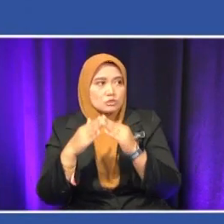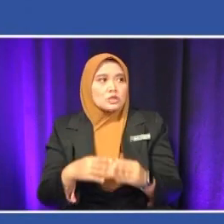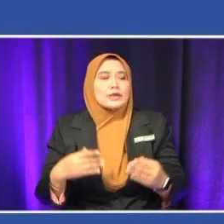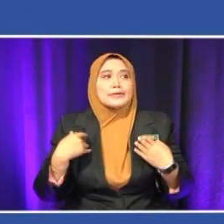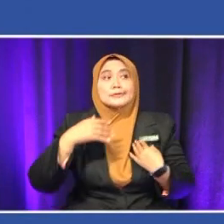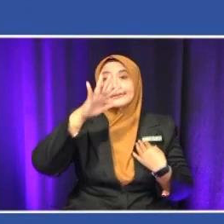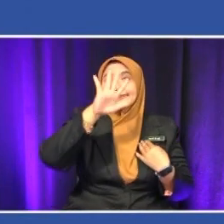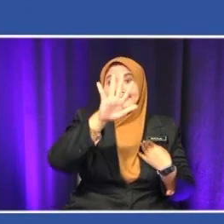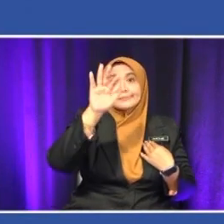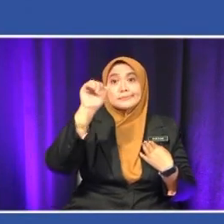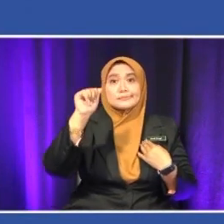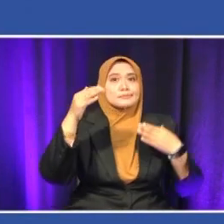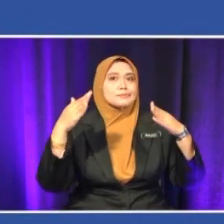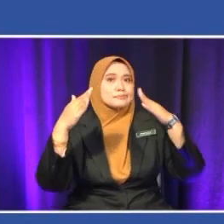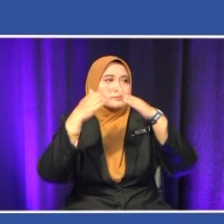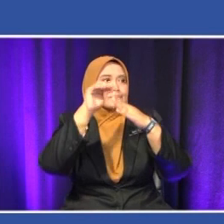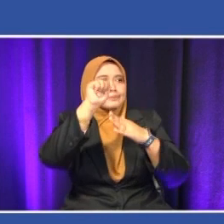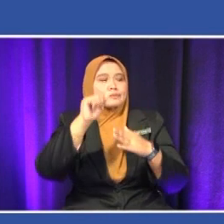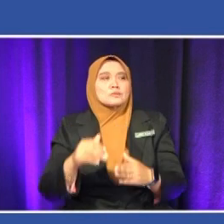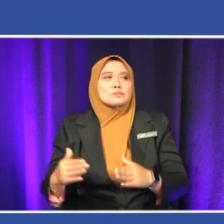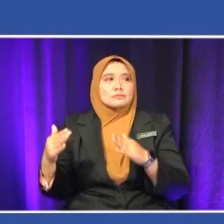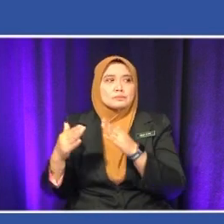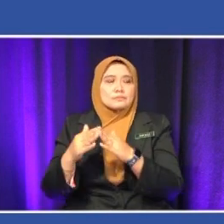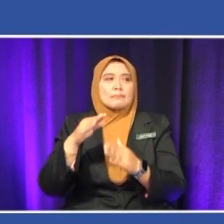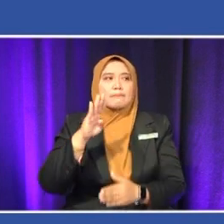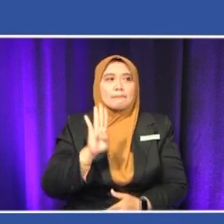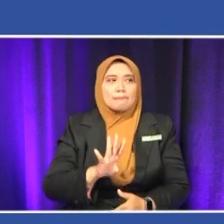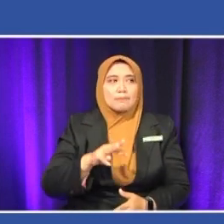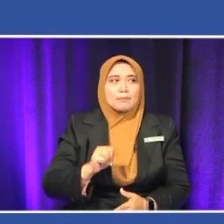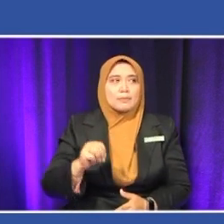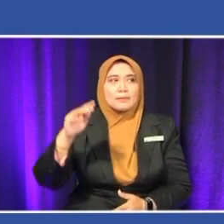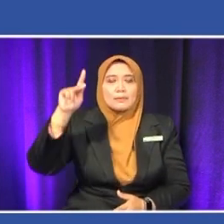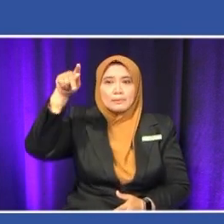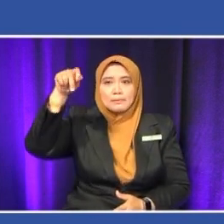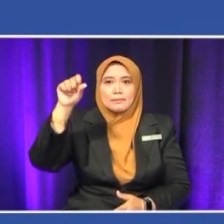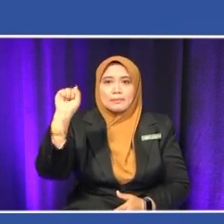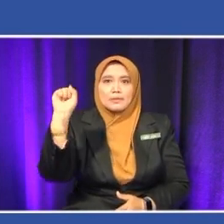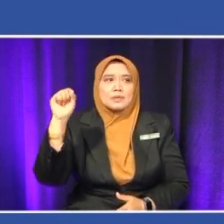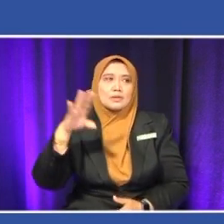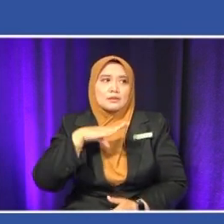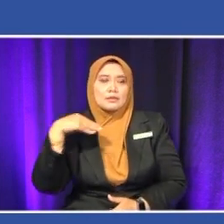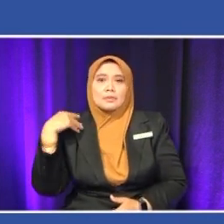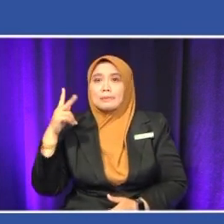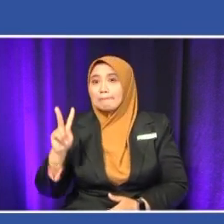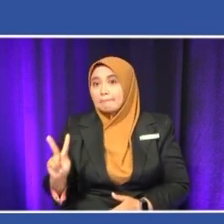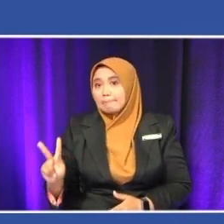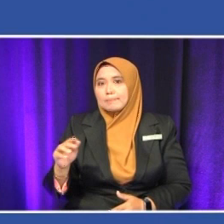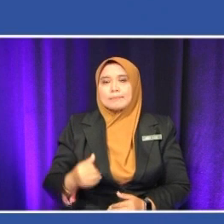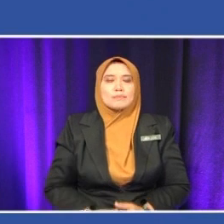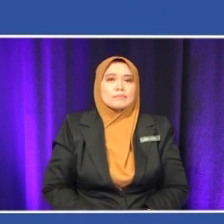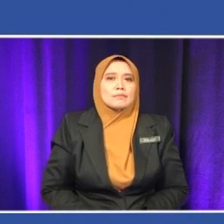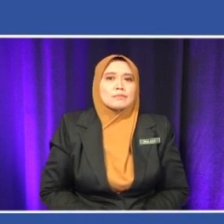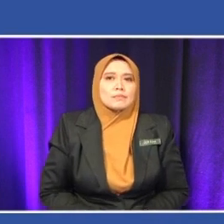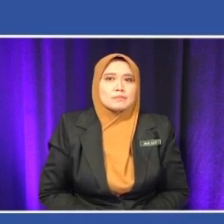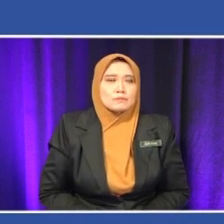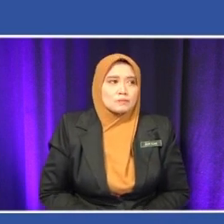bucu 5A, PS, BM dan juga K. Ni PS, eh? Oh, PS, okey. PS.